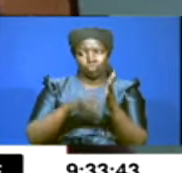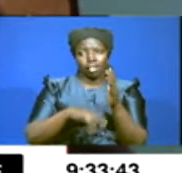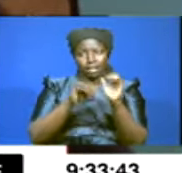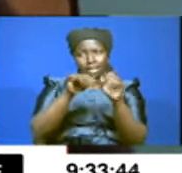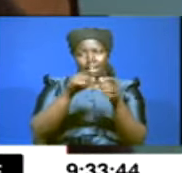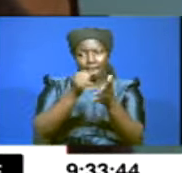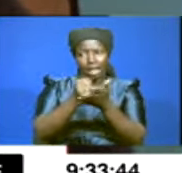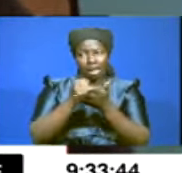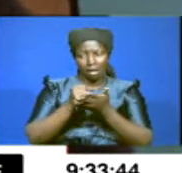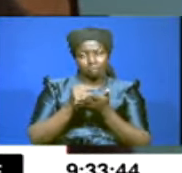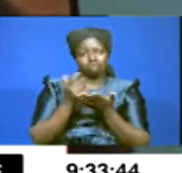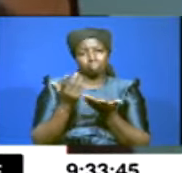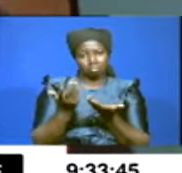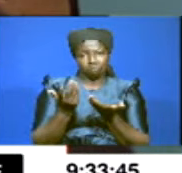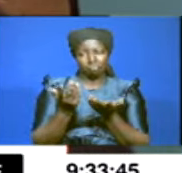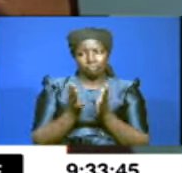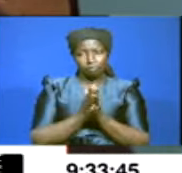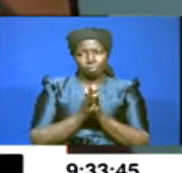nacho